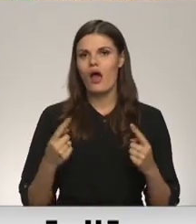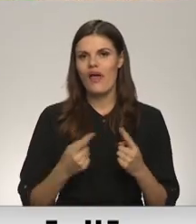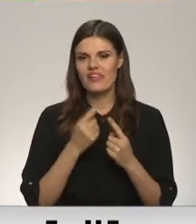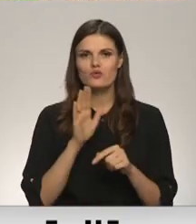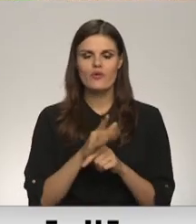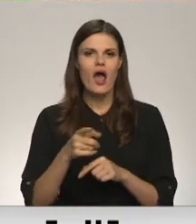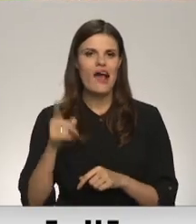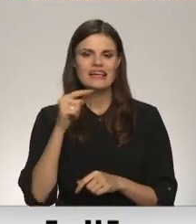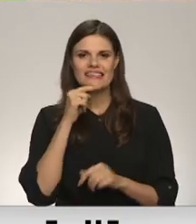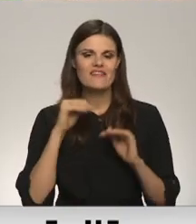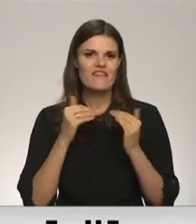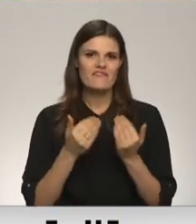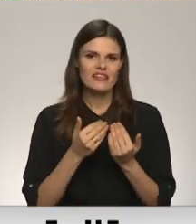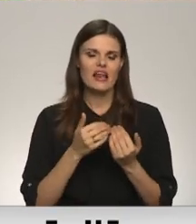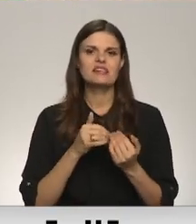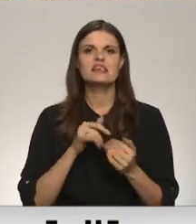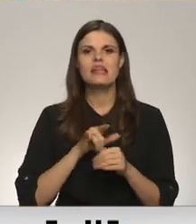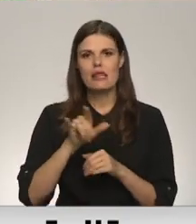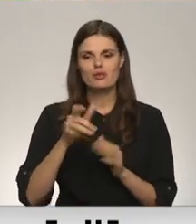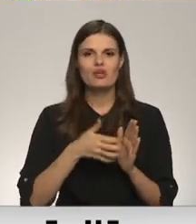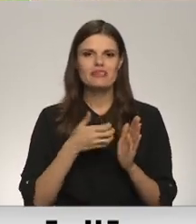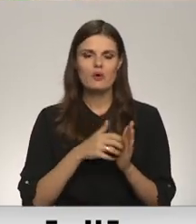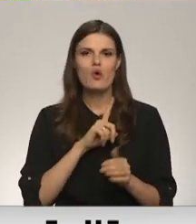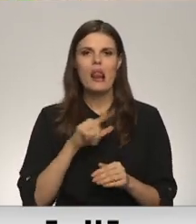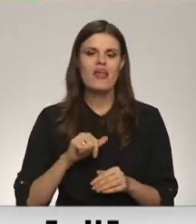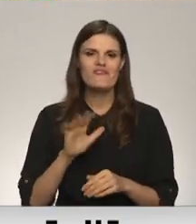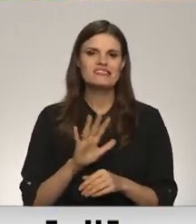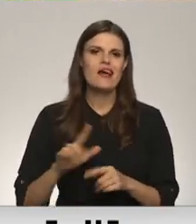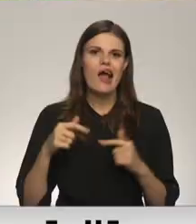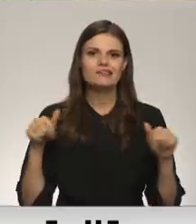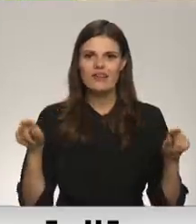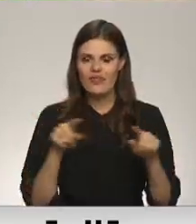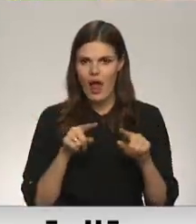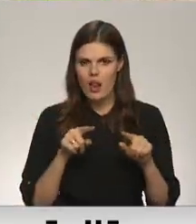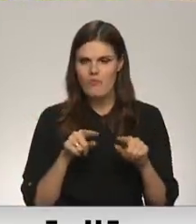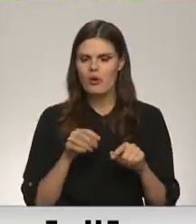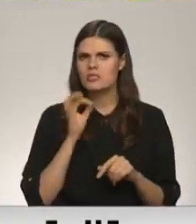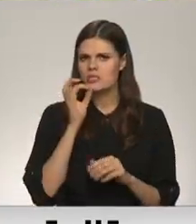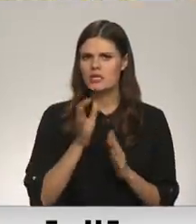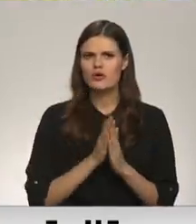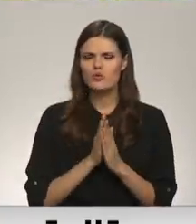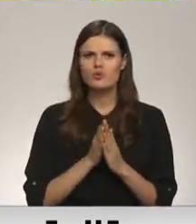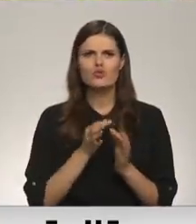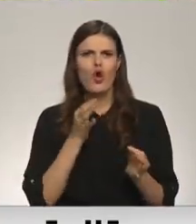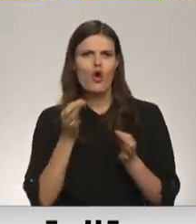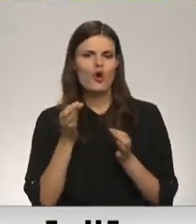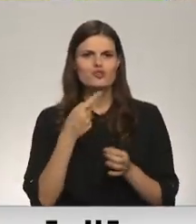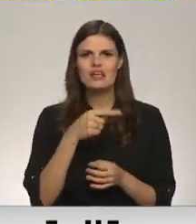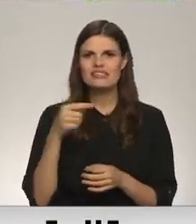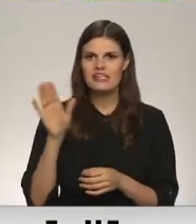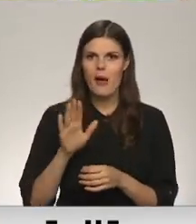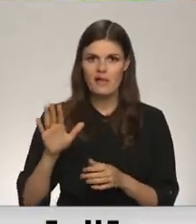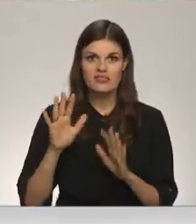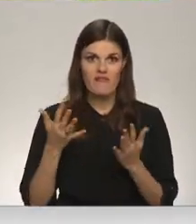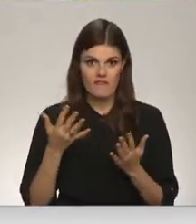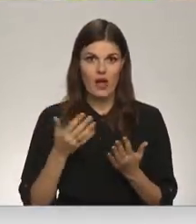noteikti aizliegumu Krievijas federācijas gaisa kuģiem izmantot Latvijas gaisa telpu. Sakiet, lūdzu, konsultācijas ar citām valstīm, vai tās